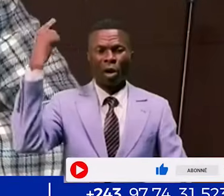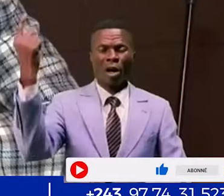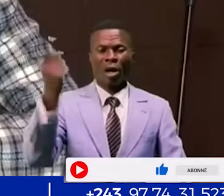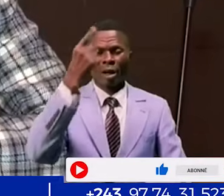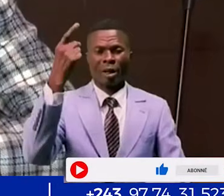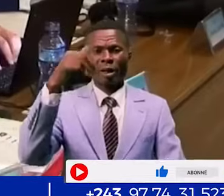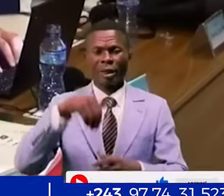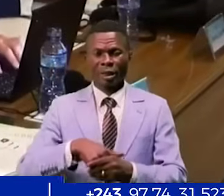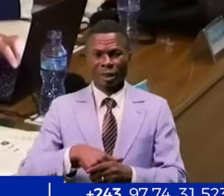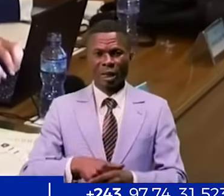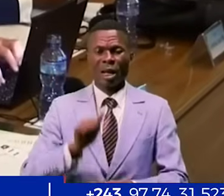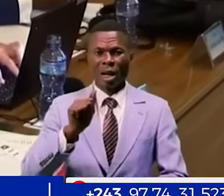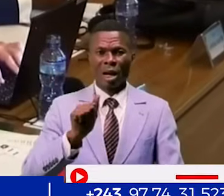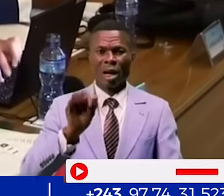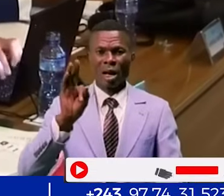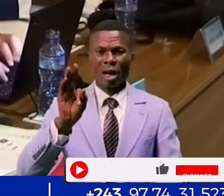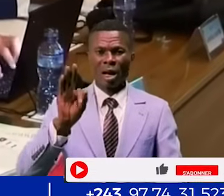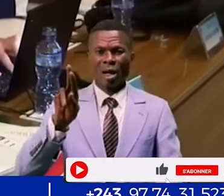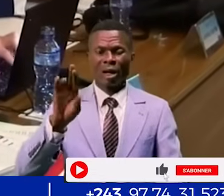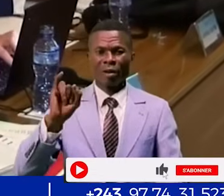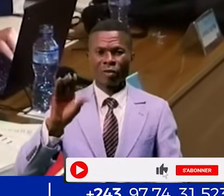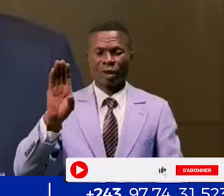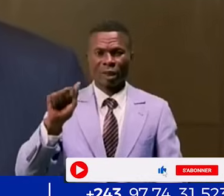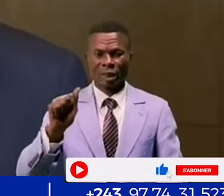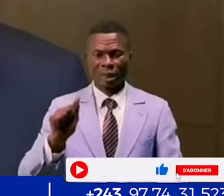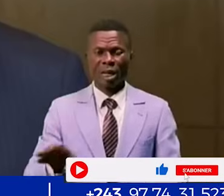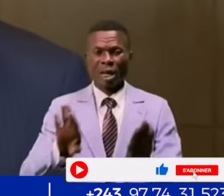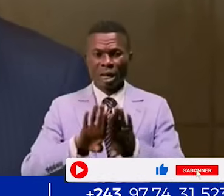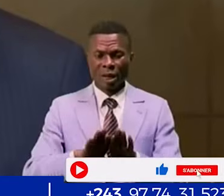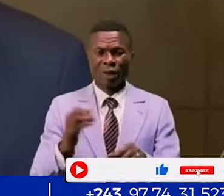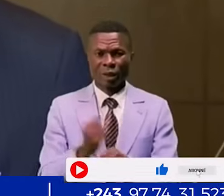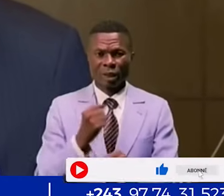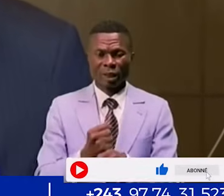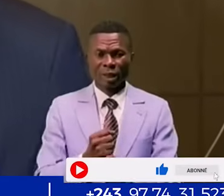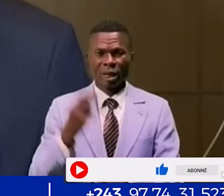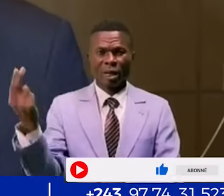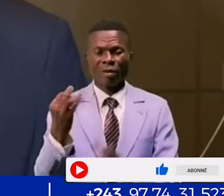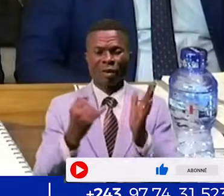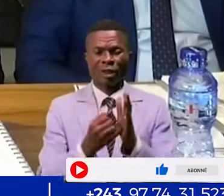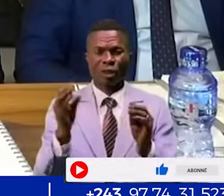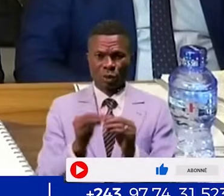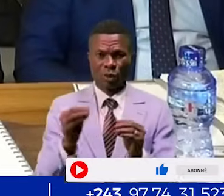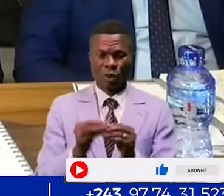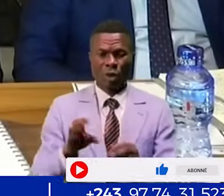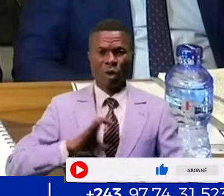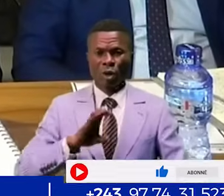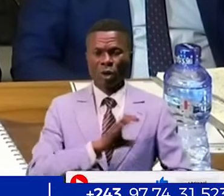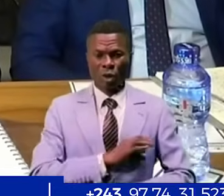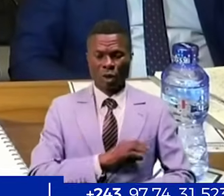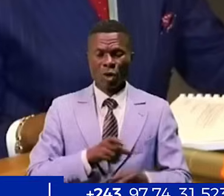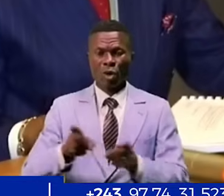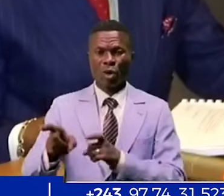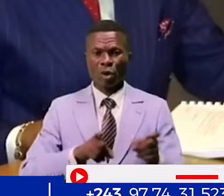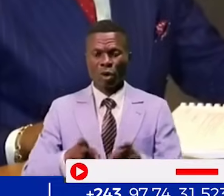à travers Afritac Centre Régional qui a clôturé les travaux de sa 26e réunion du comité